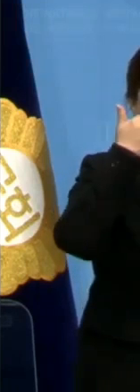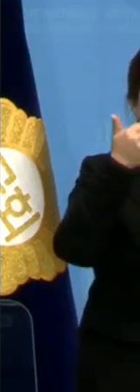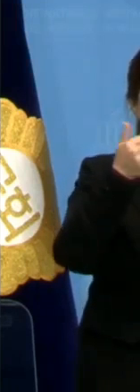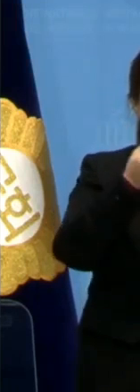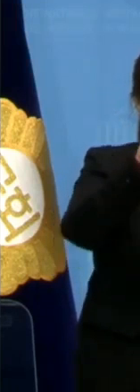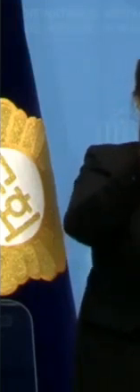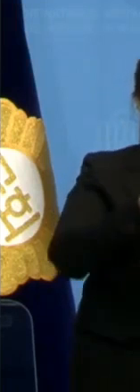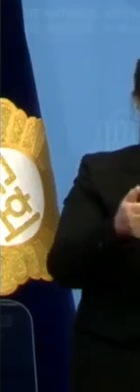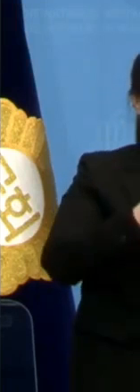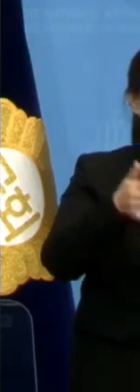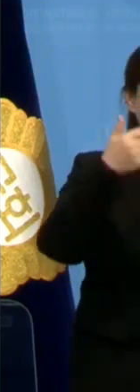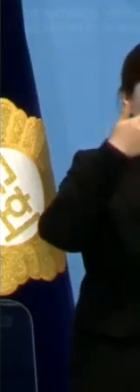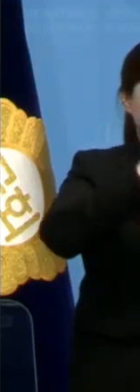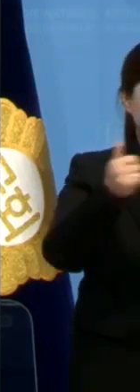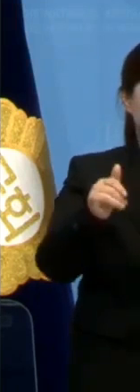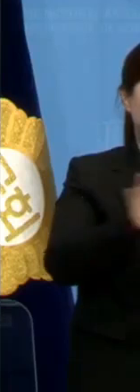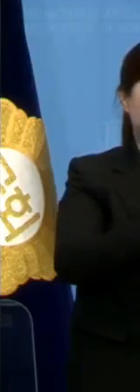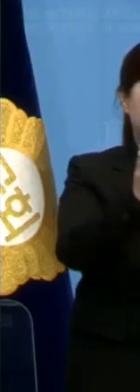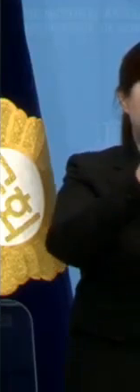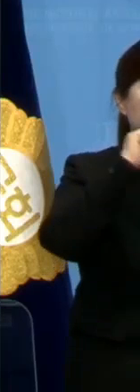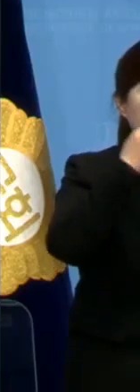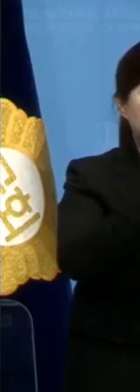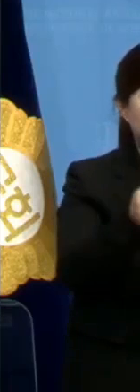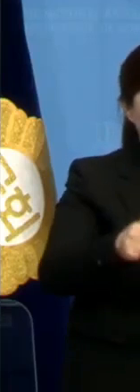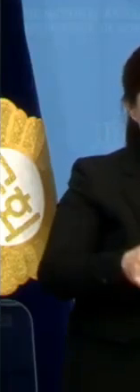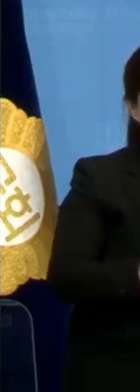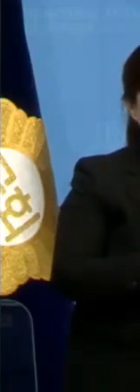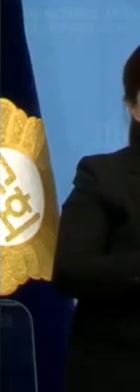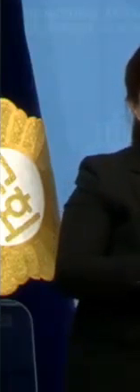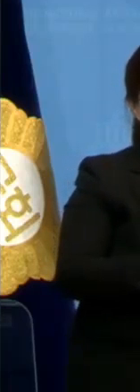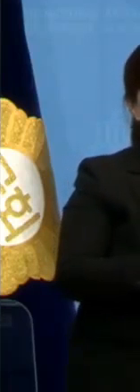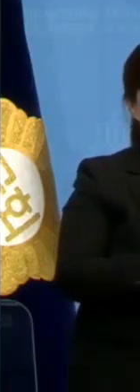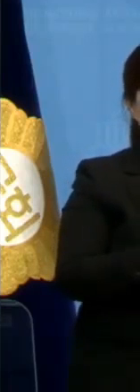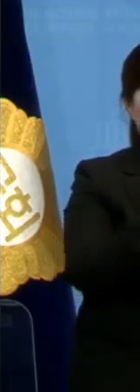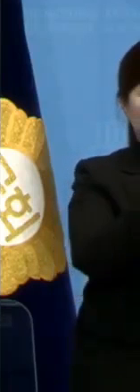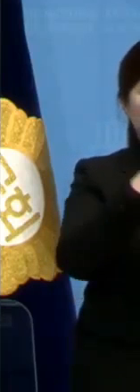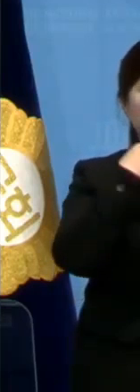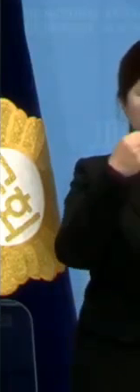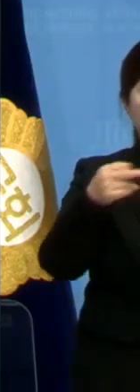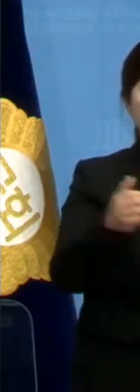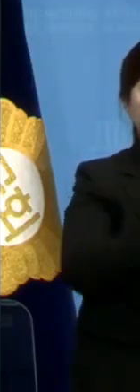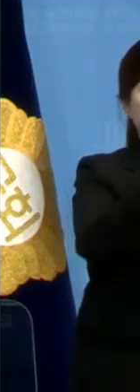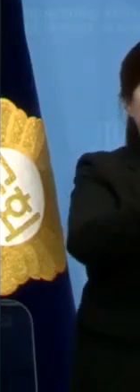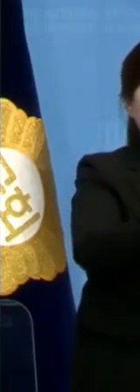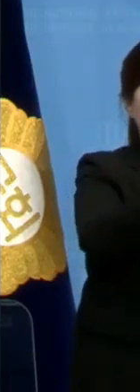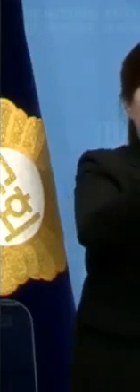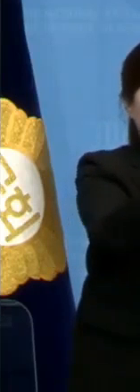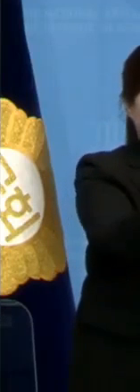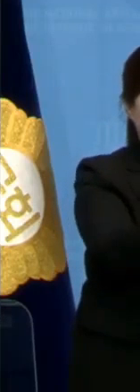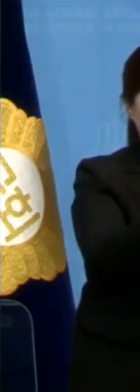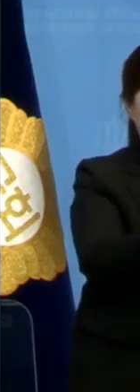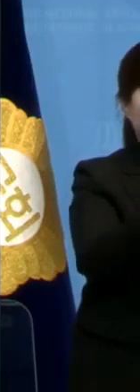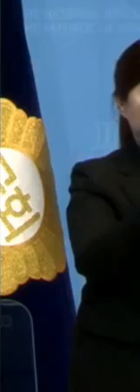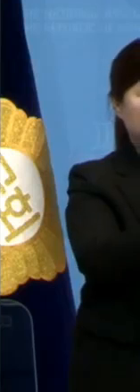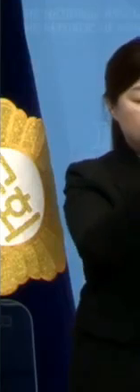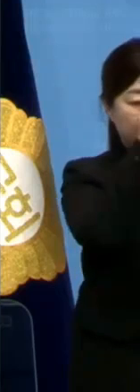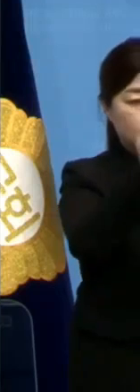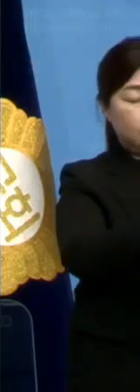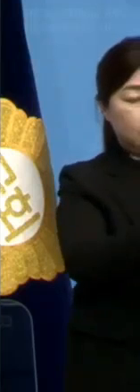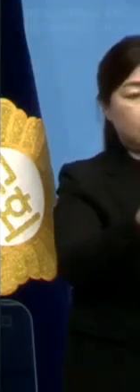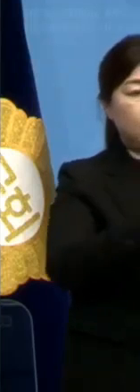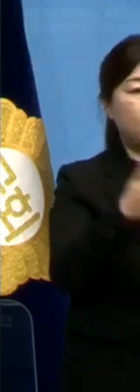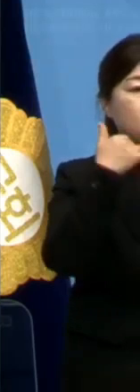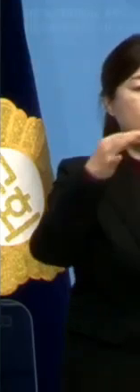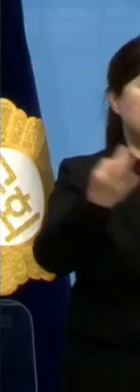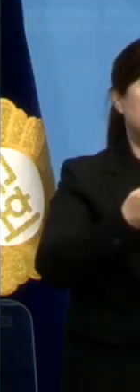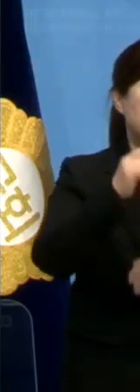어려운 0세부터 12세 이하 자녀들이 1개월 이상 장기 입원을 할 경우 간병 돌봄을 위해 부모의 경제활동이